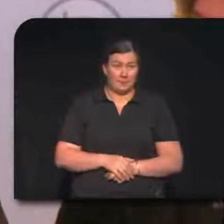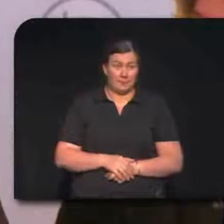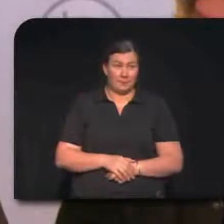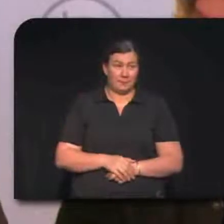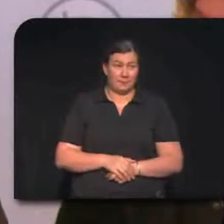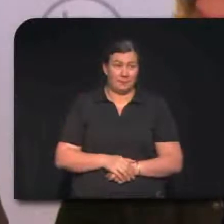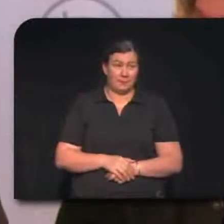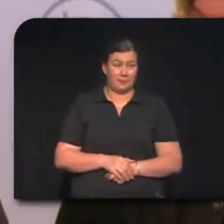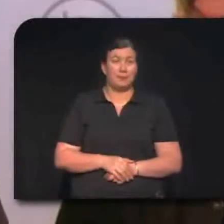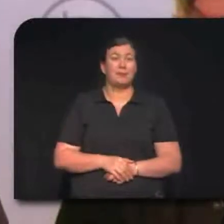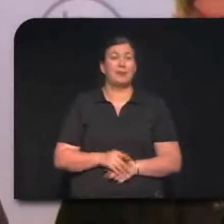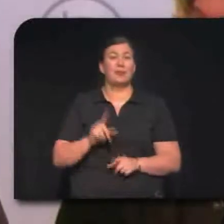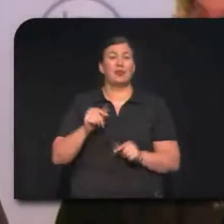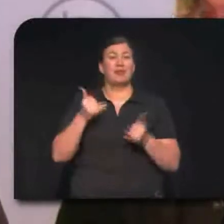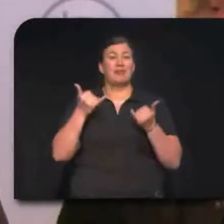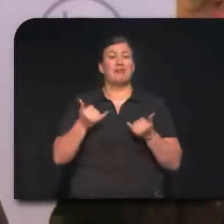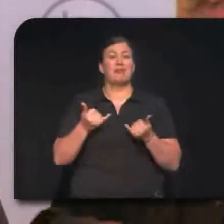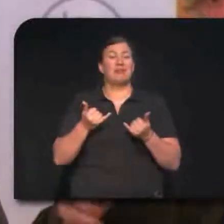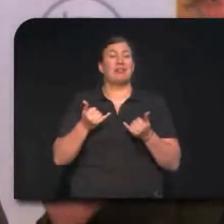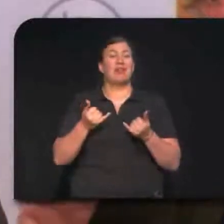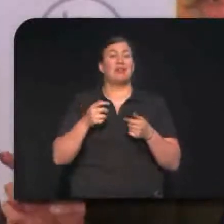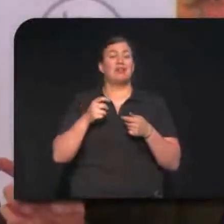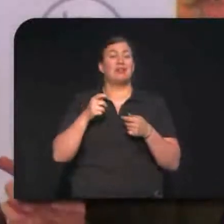wir kommen zu den Wahlprogrammen